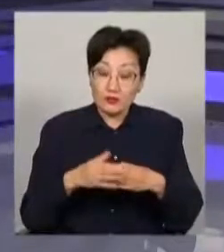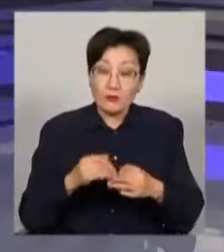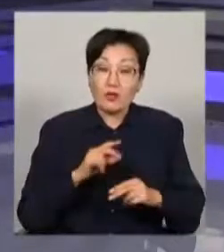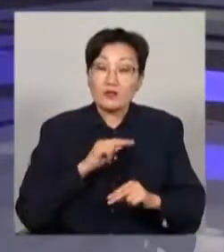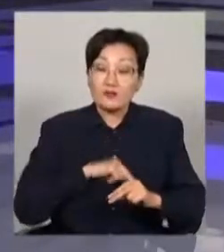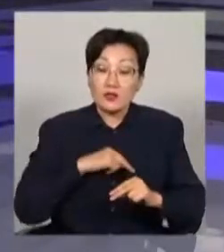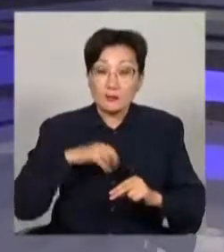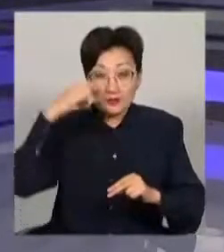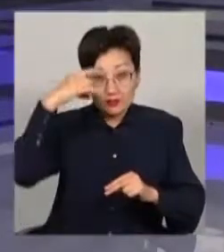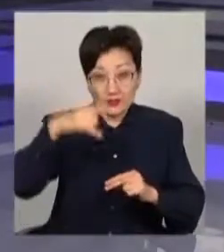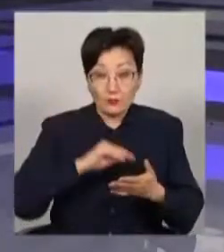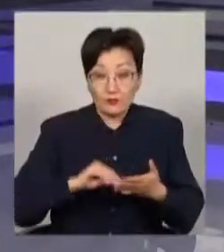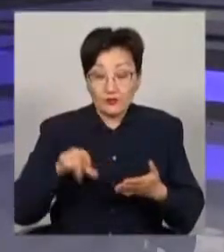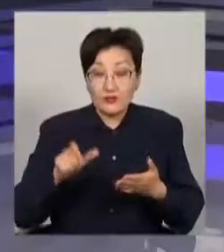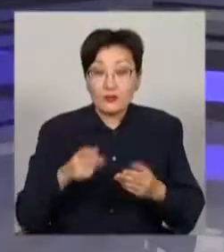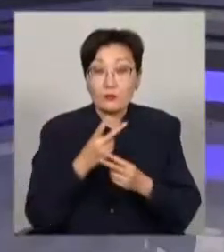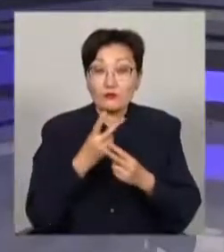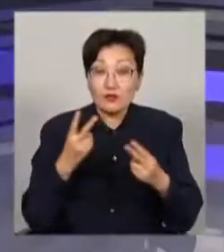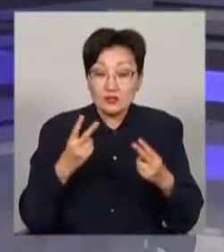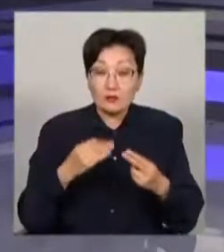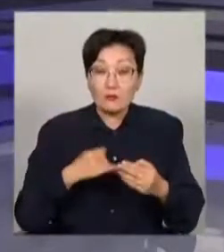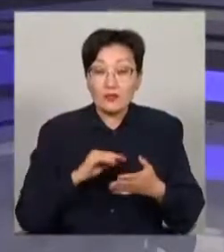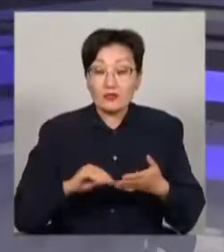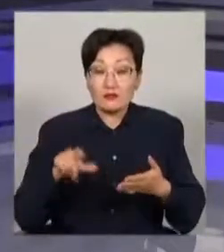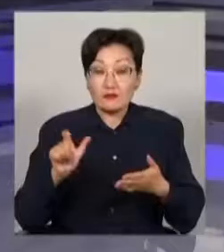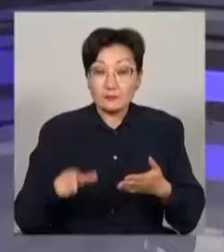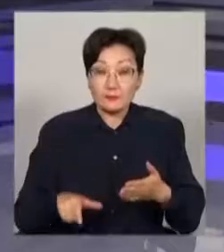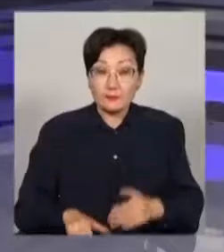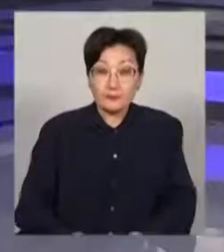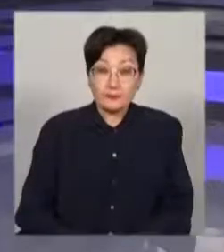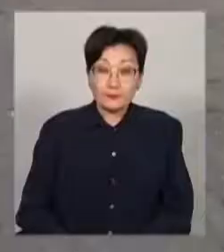трудами казахстанских писателей ознакомился Диас Махамбетов.